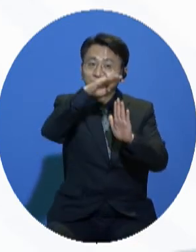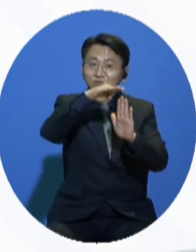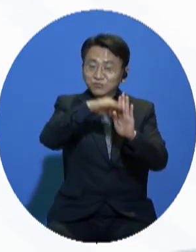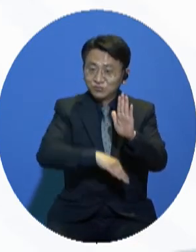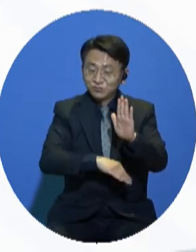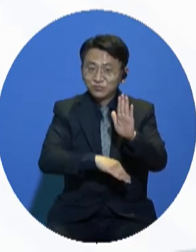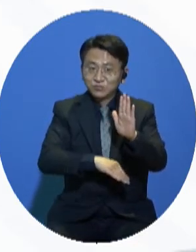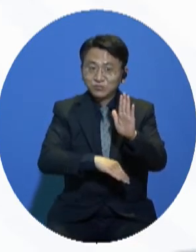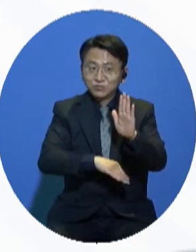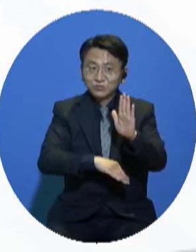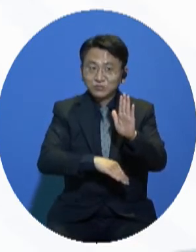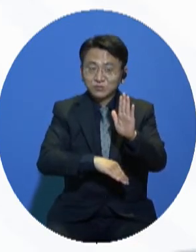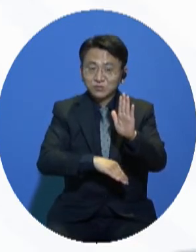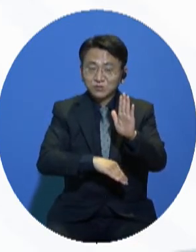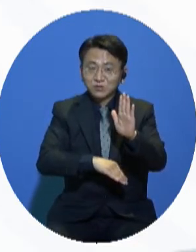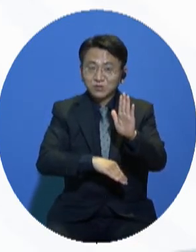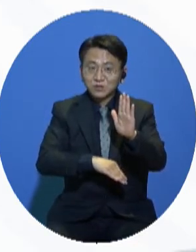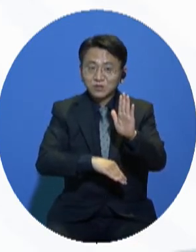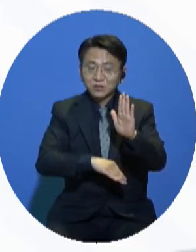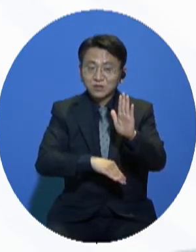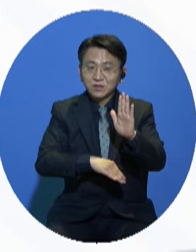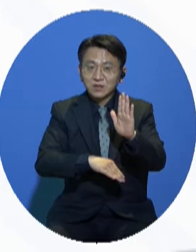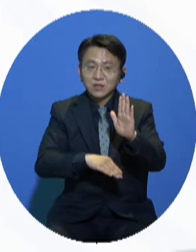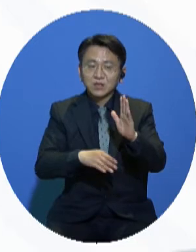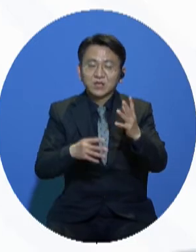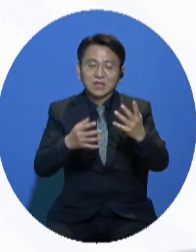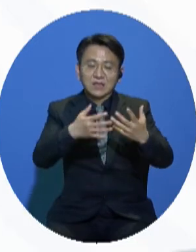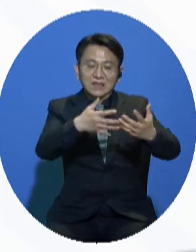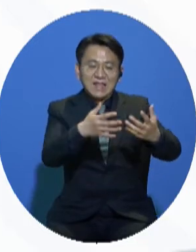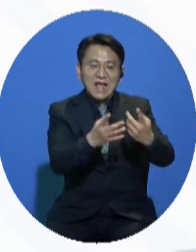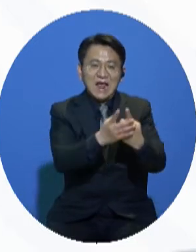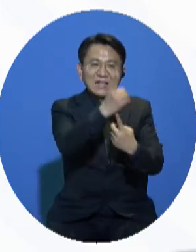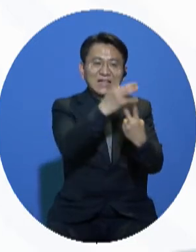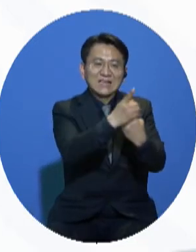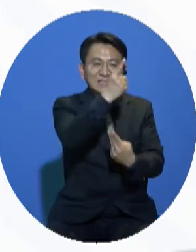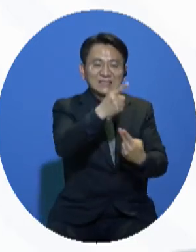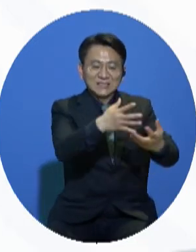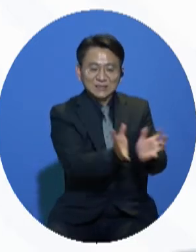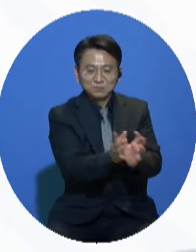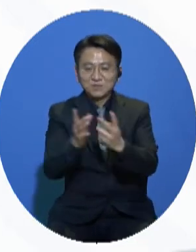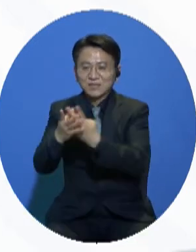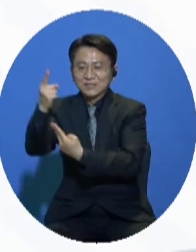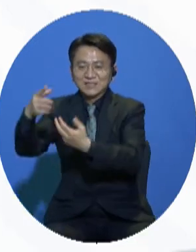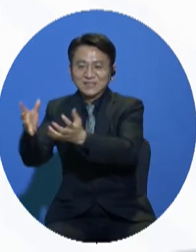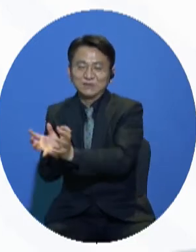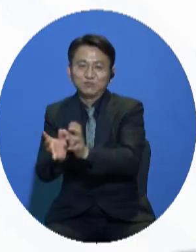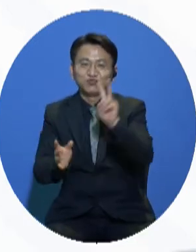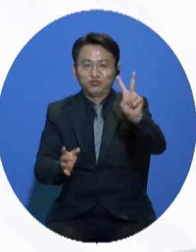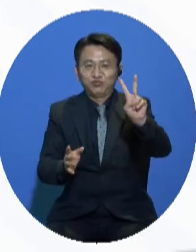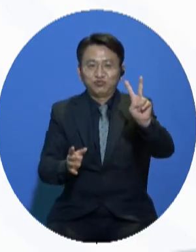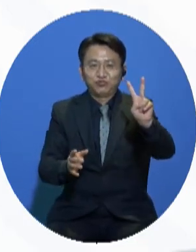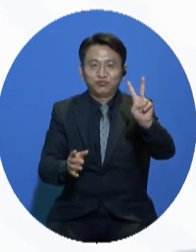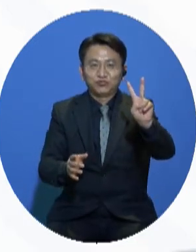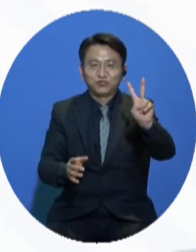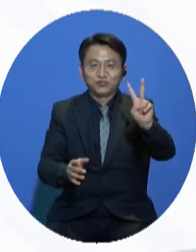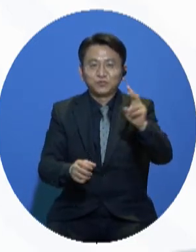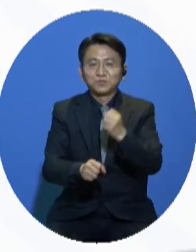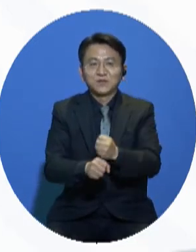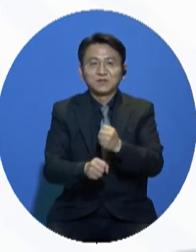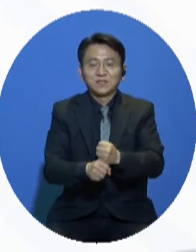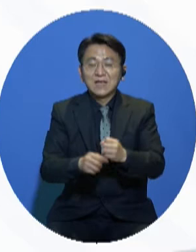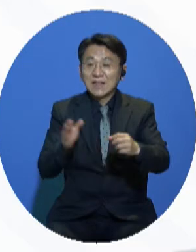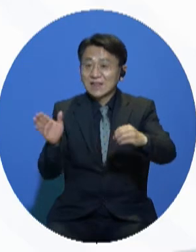남북한 측에서는 2개의 단일팀을 또 구성을 하였습니다. 남북 단일팀이라고 부를 수가 있겠죠.